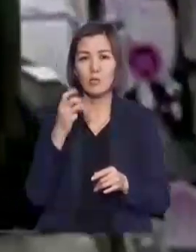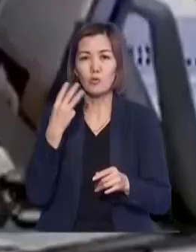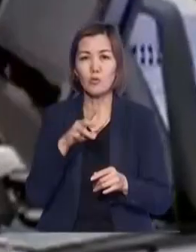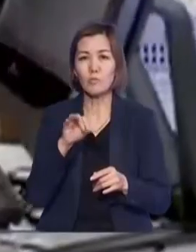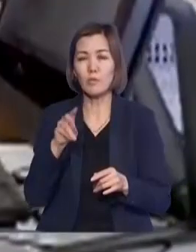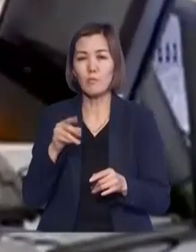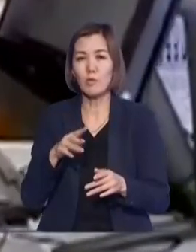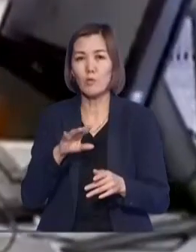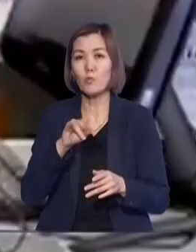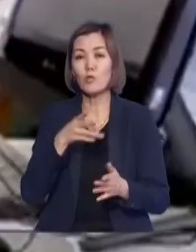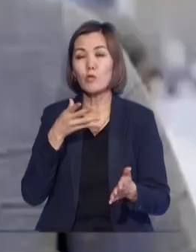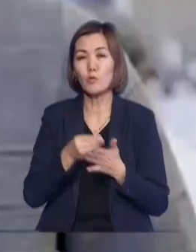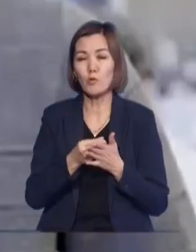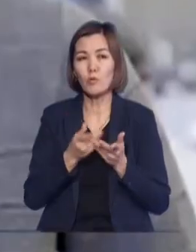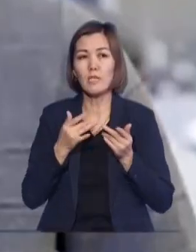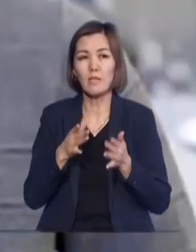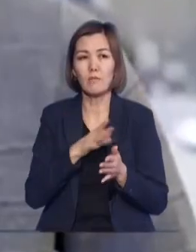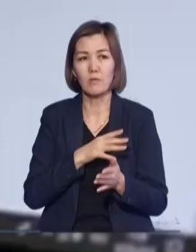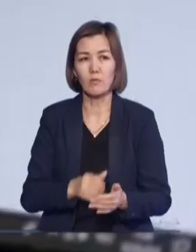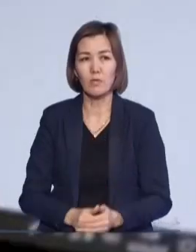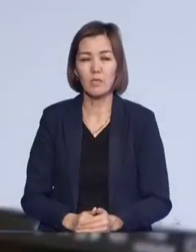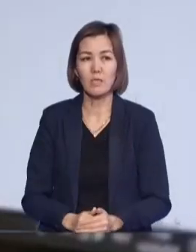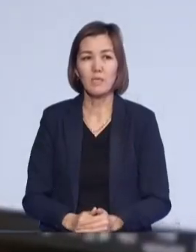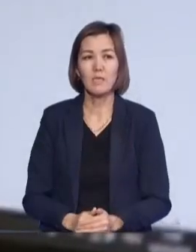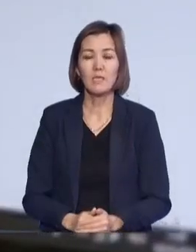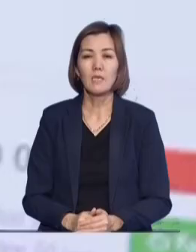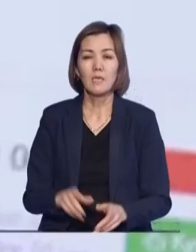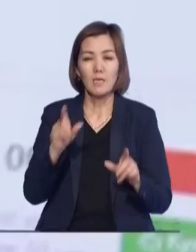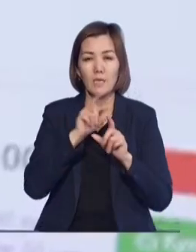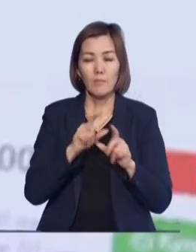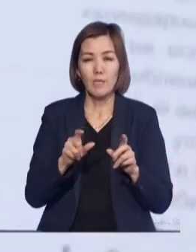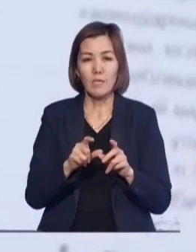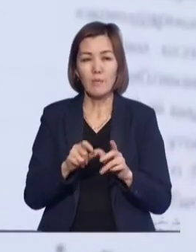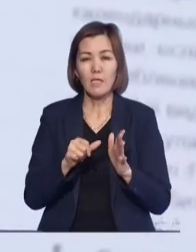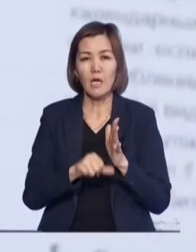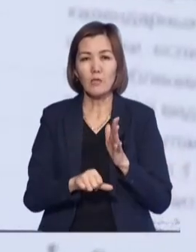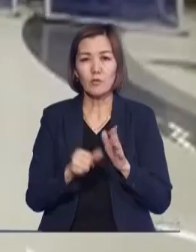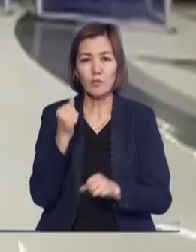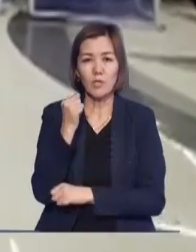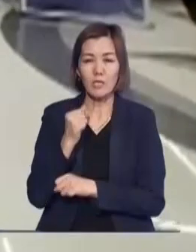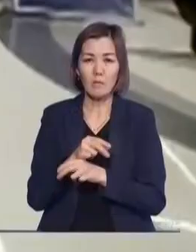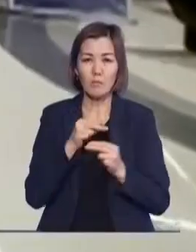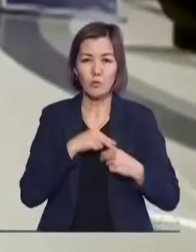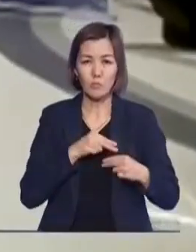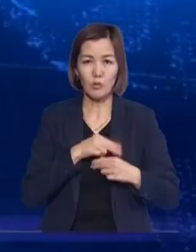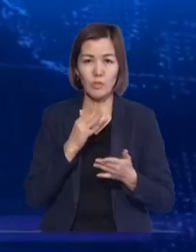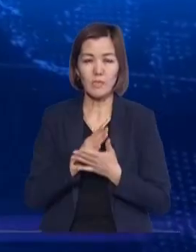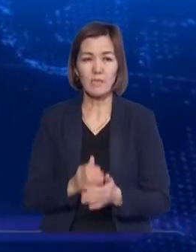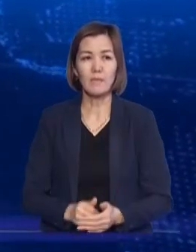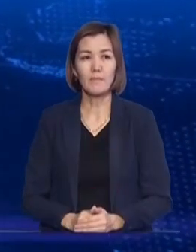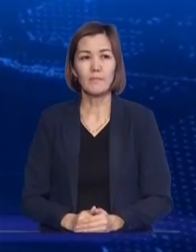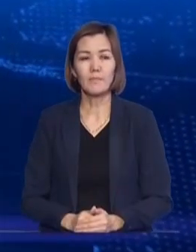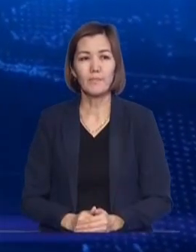теңге мөлшерінде өтіл төлемін төлеуді талап етуде. Аталған мекемелерде 600-ден астам адам жұмыс жасайды.